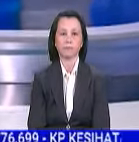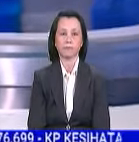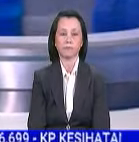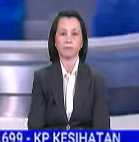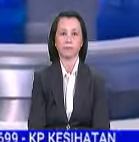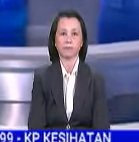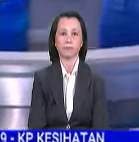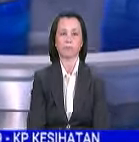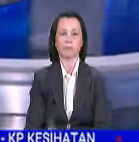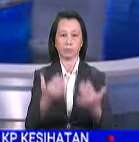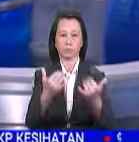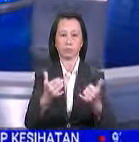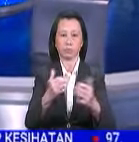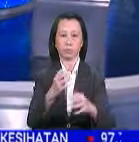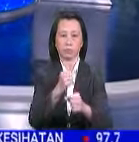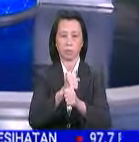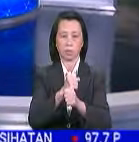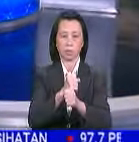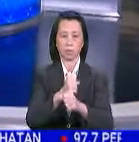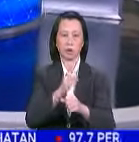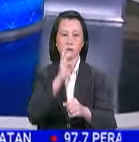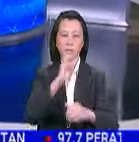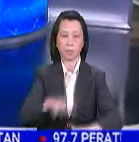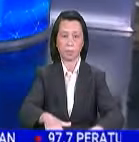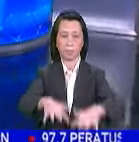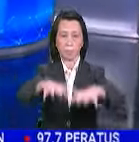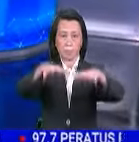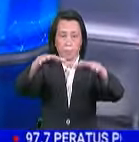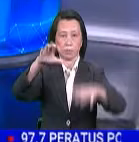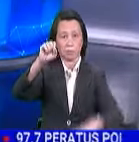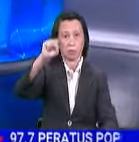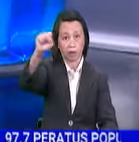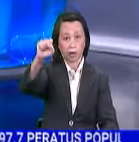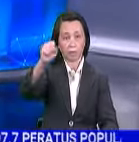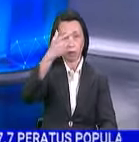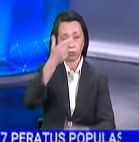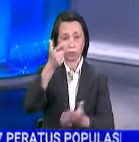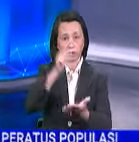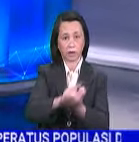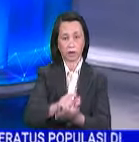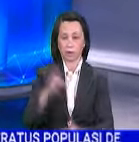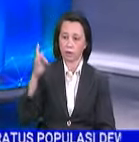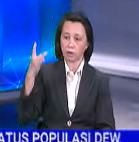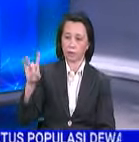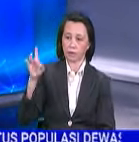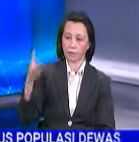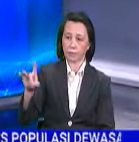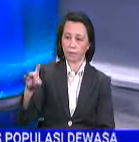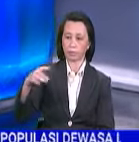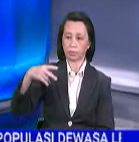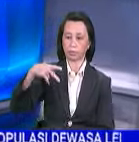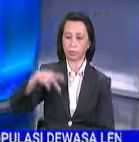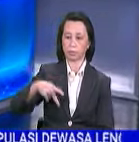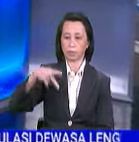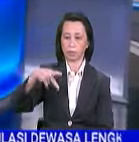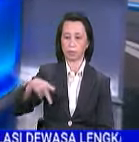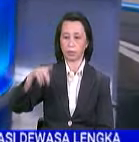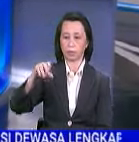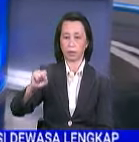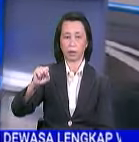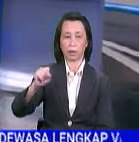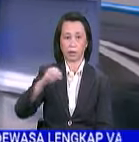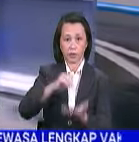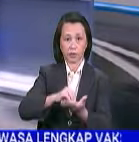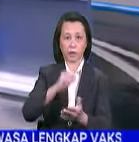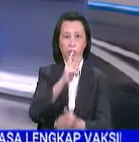Baik, seterusnya kita dapatkan perkembangan banjir di Sabah kerana dilaporkan 18 pusat pemindahan sementara PPS di